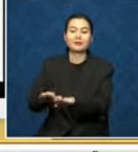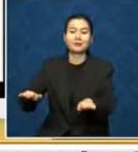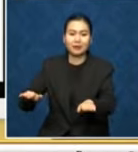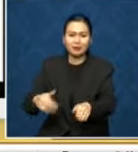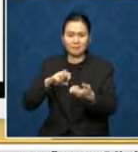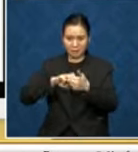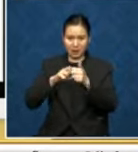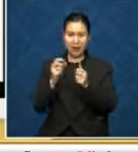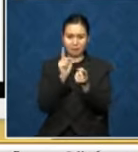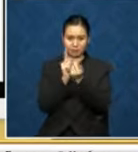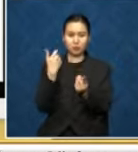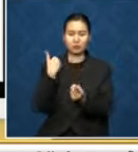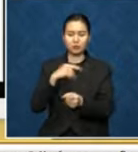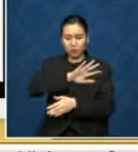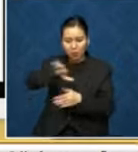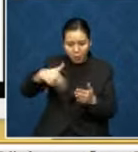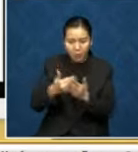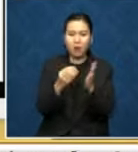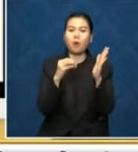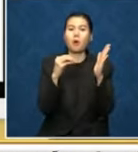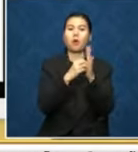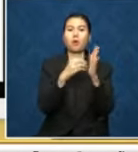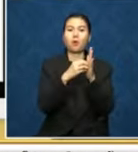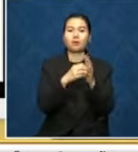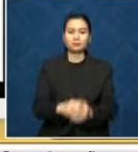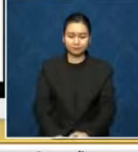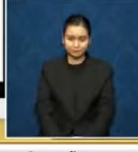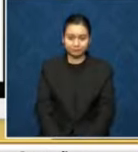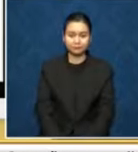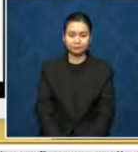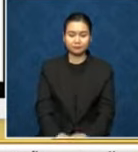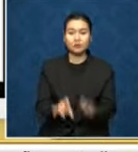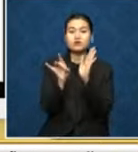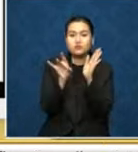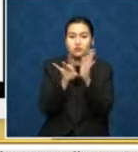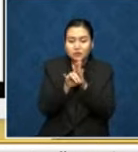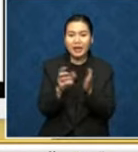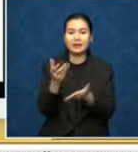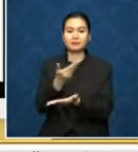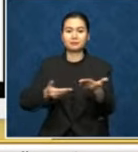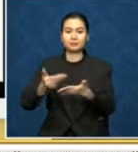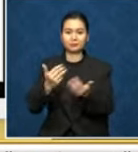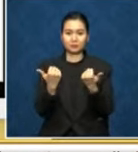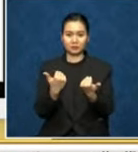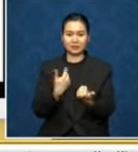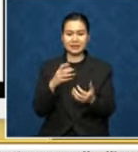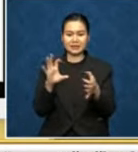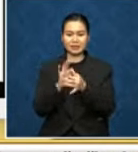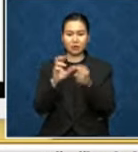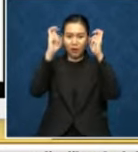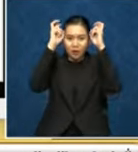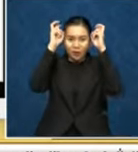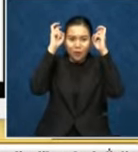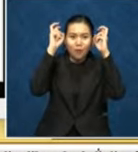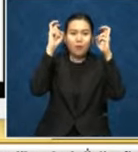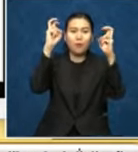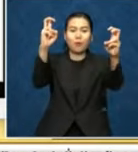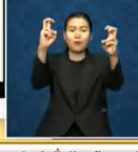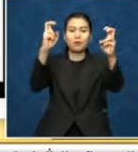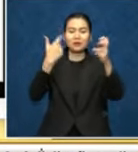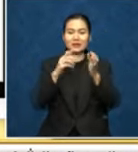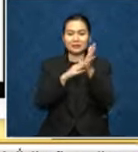ใหญ่จริงนะครับที่ครอบคลุมทั้งกทม.นะครับและเรื่องสุดท้ายครับที่จะหารือวันนี้นะครับเป็นเรื่องของรถไฟฟ้า Airport Rail Link ครับ